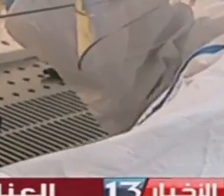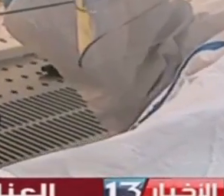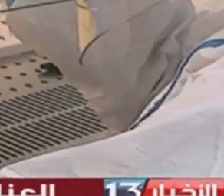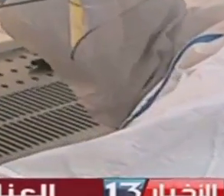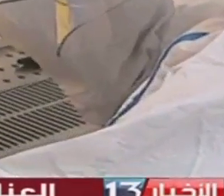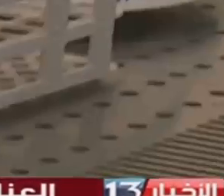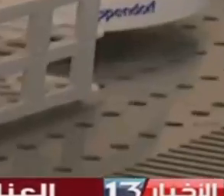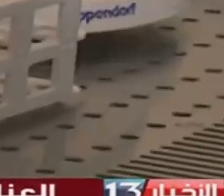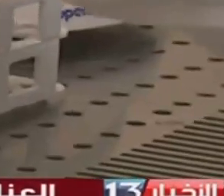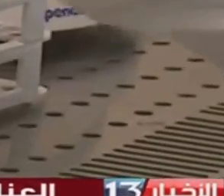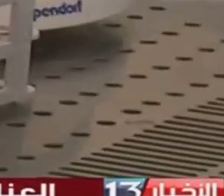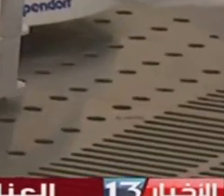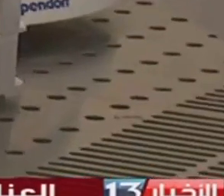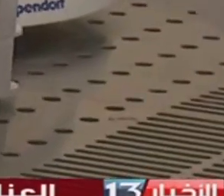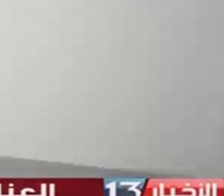من الجهات.